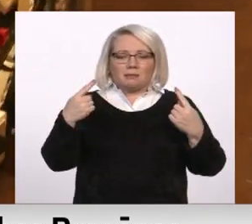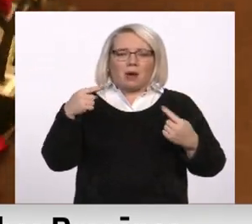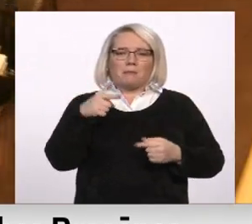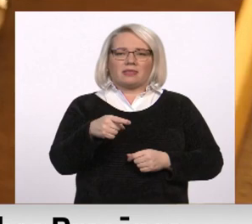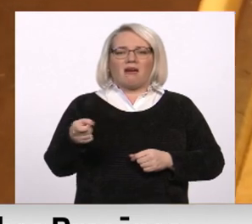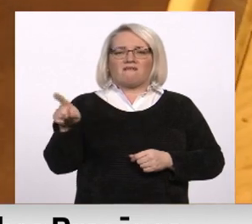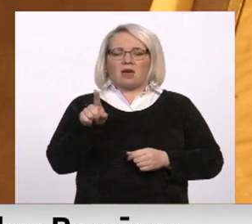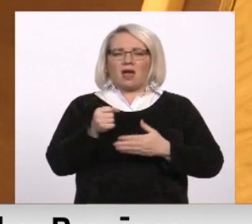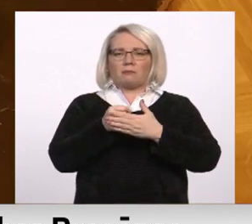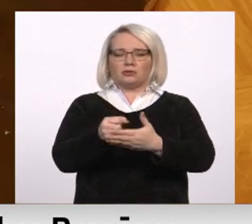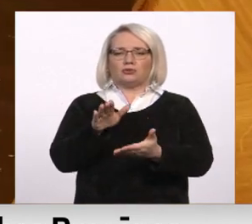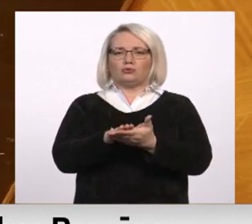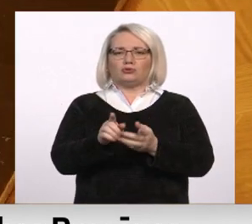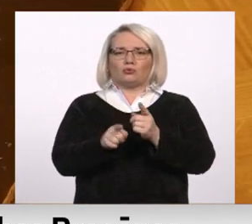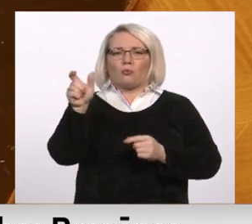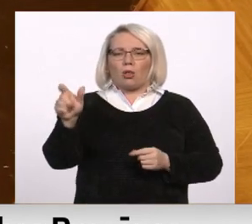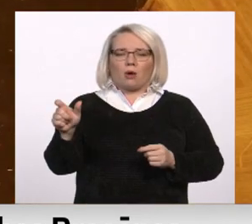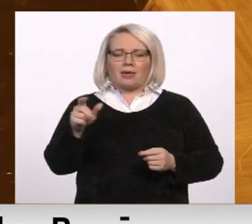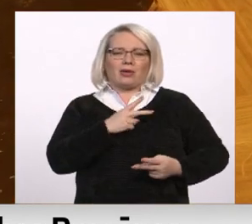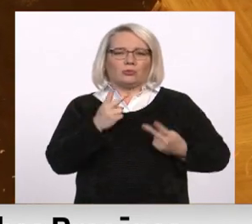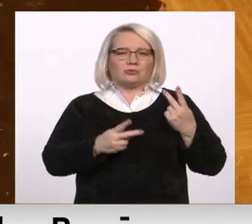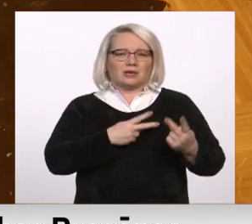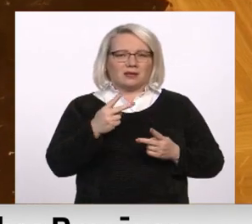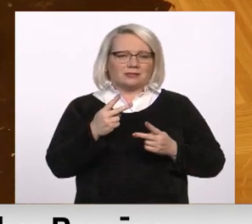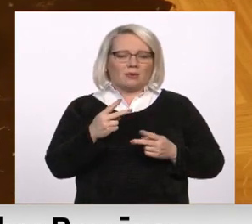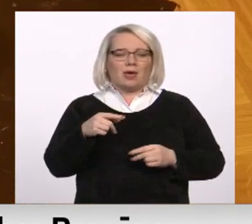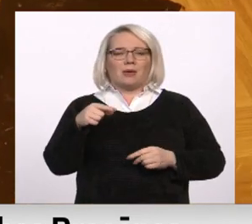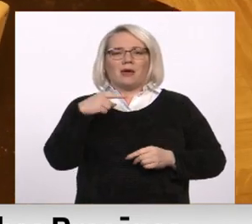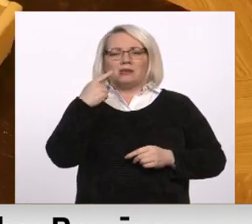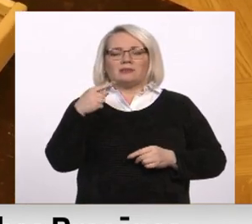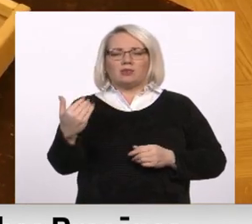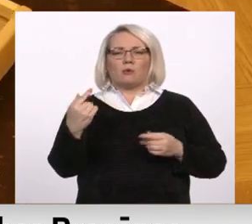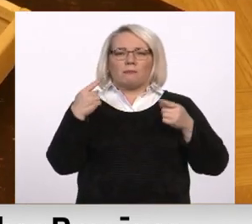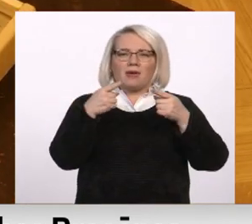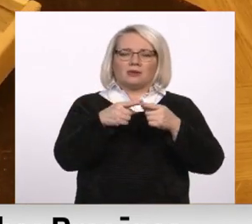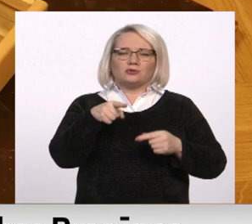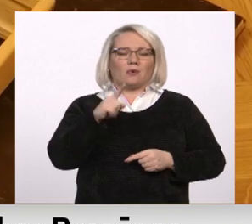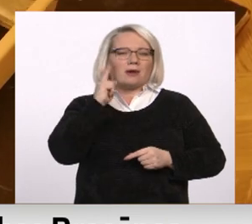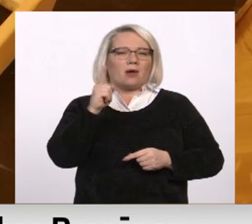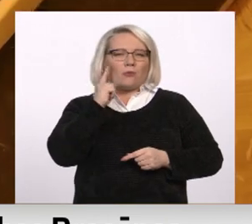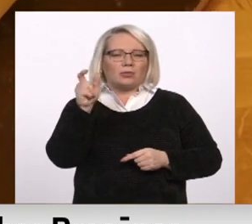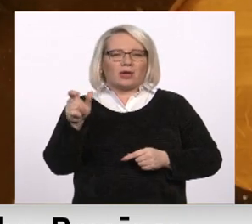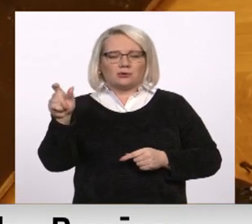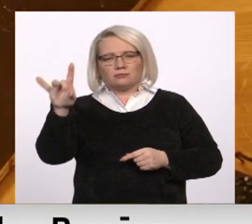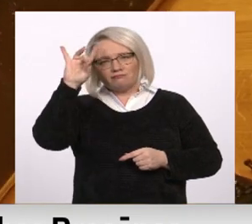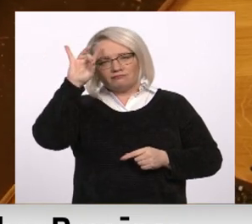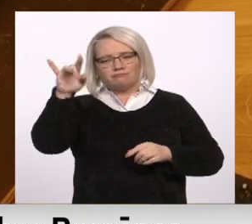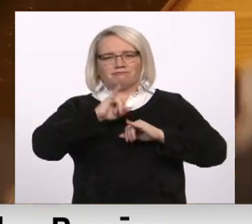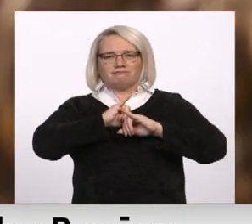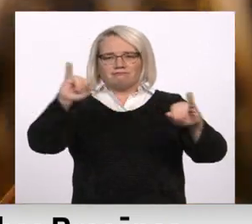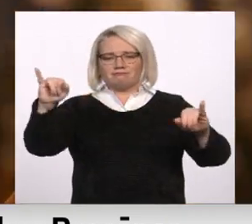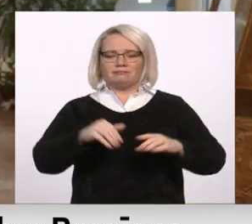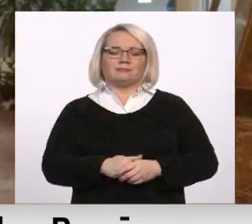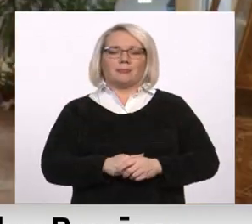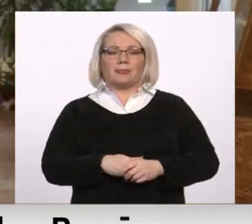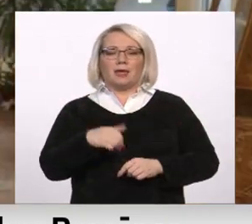lielākoties balstās uz skolotāju entuziastu pleciem. Viņa mērķis tehnisko jaunradi popularizēt pēc iespējas plašāk. Tad, ja